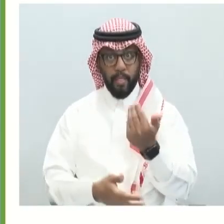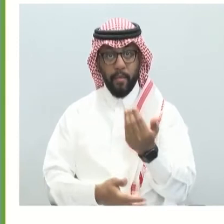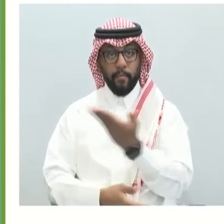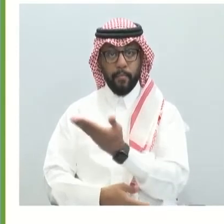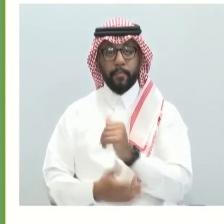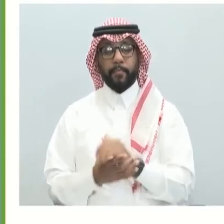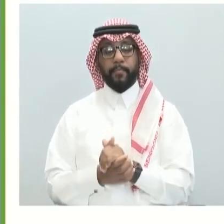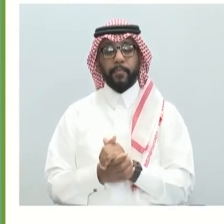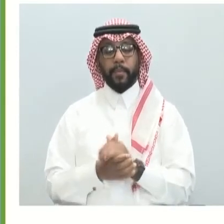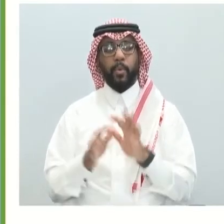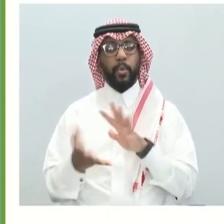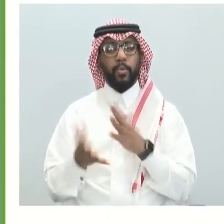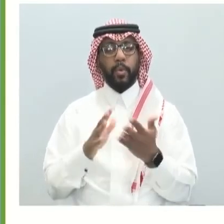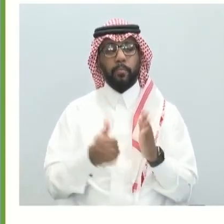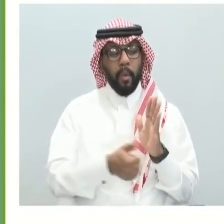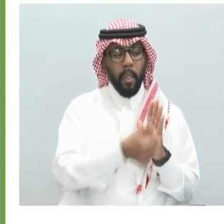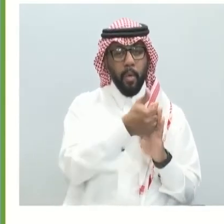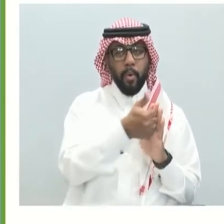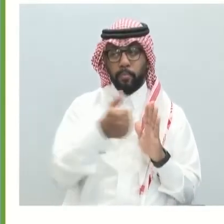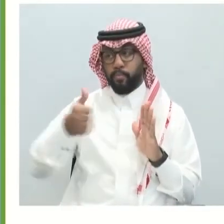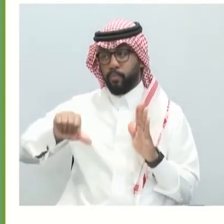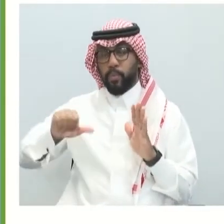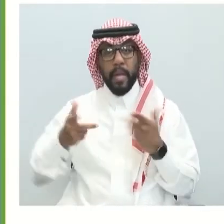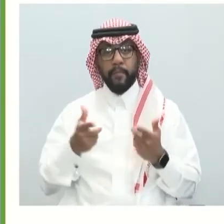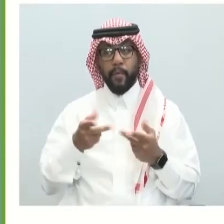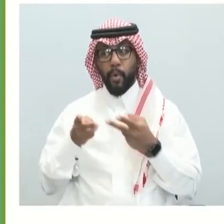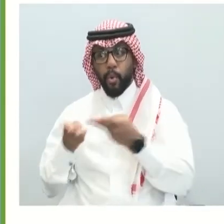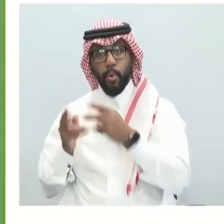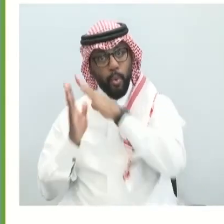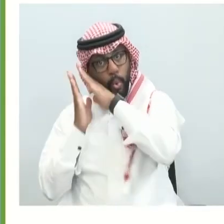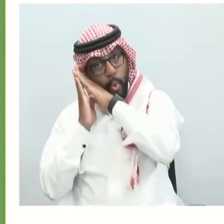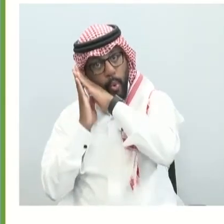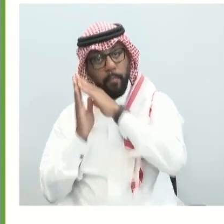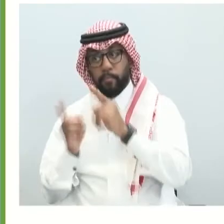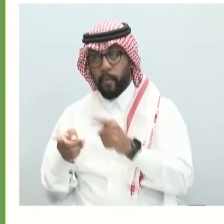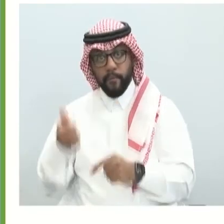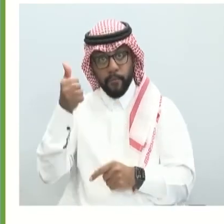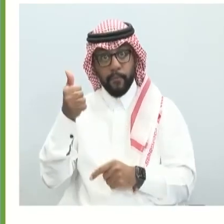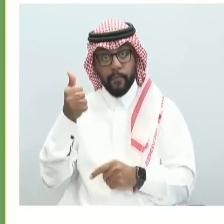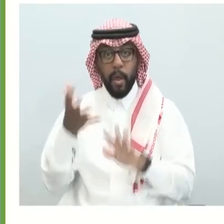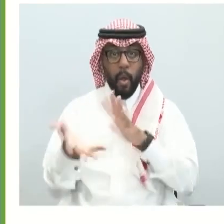نقول ما سلبيات قله النوم في مرحله الطفوله المبكره